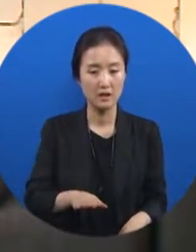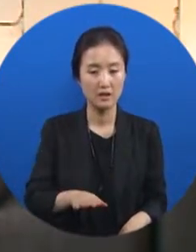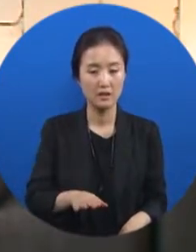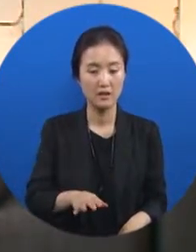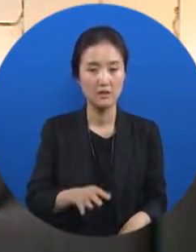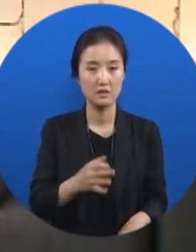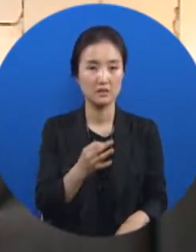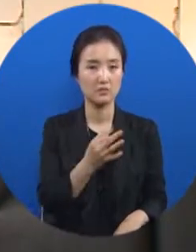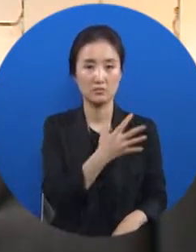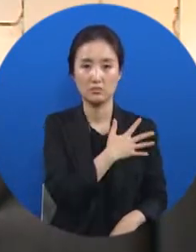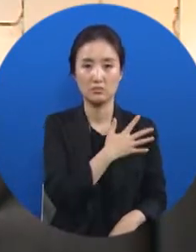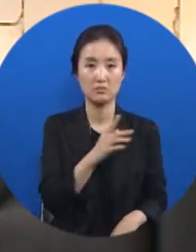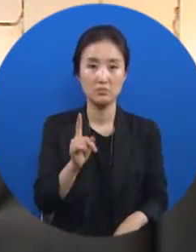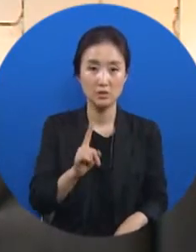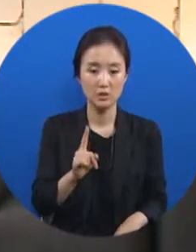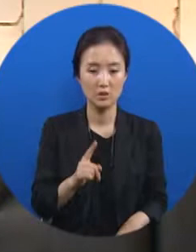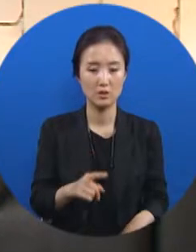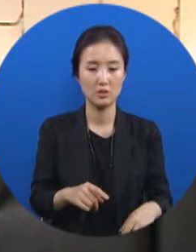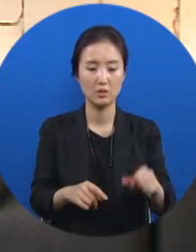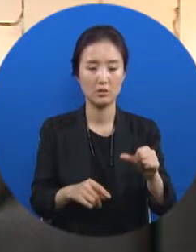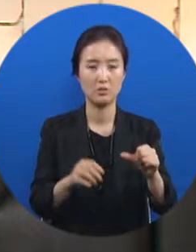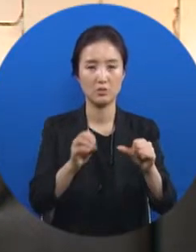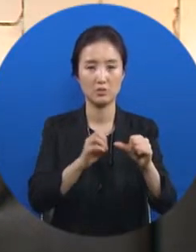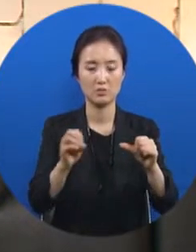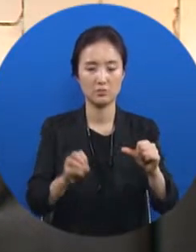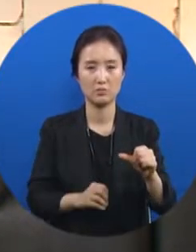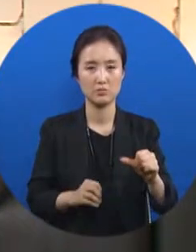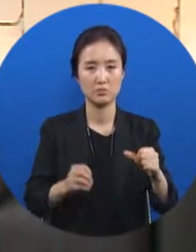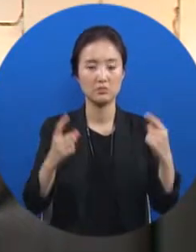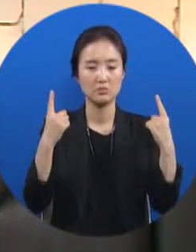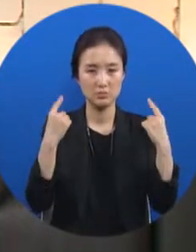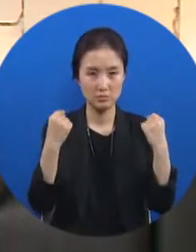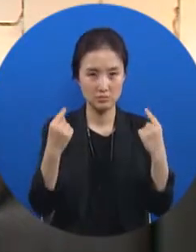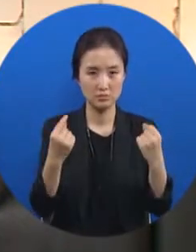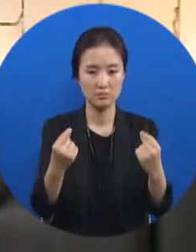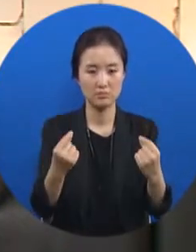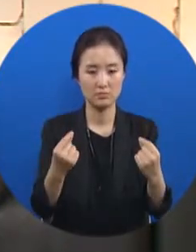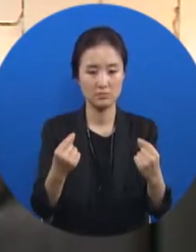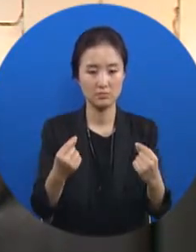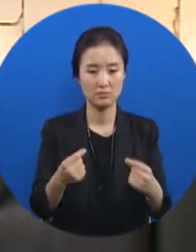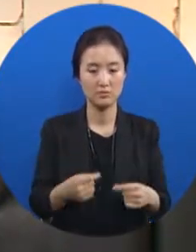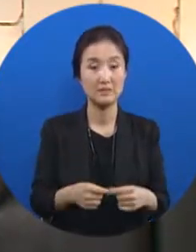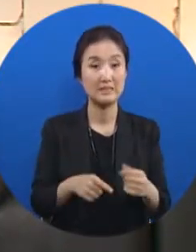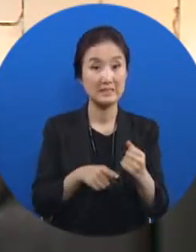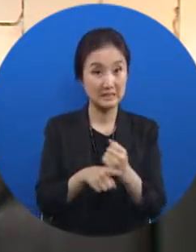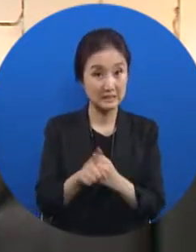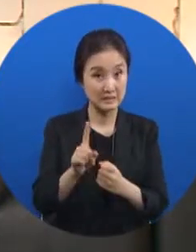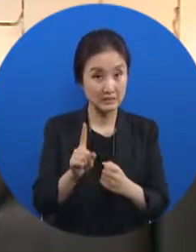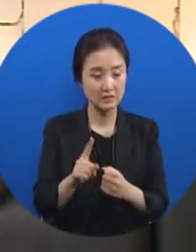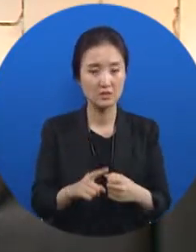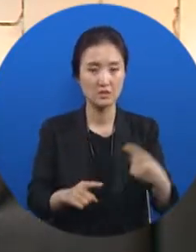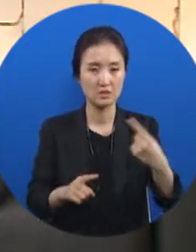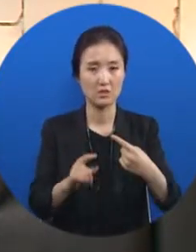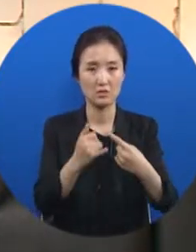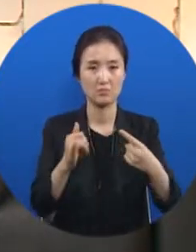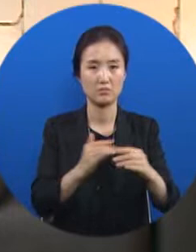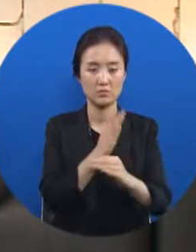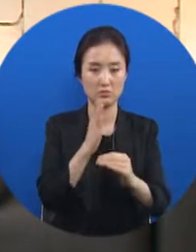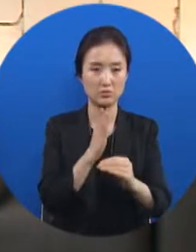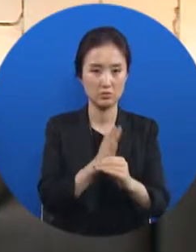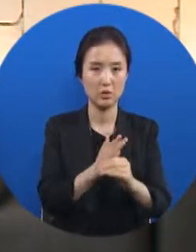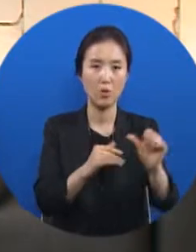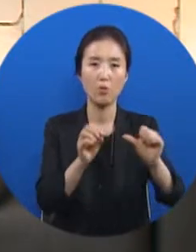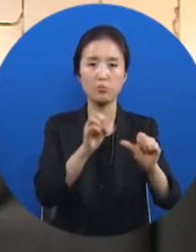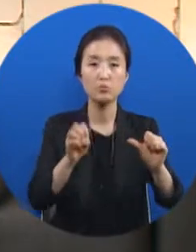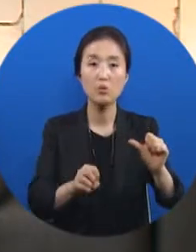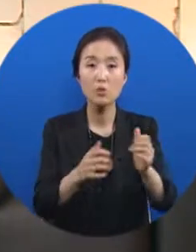부는 5%가 유전이 된대요. 예, 부는. 그러면 1000명의 5%는 몇 명이에요? 50명. 50명의